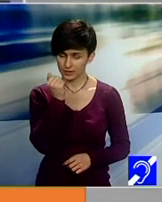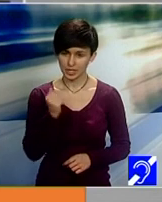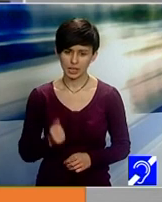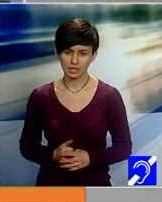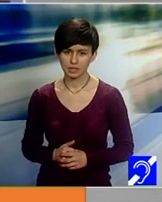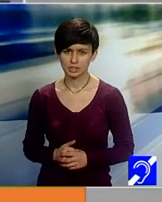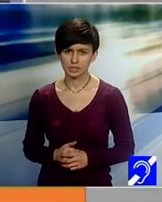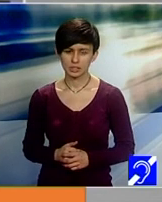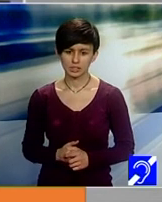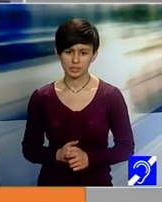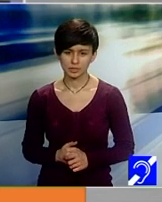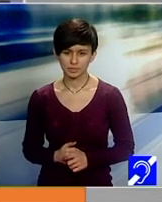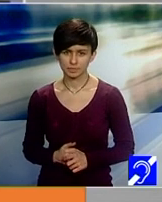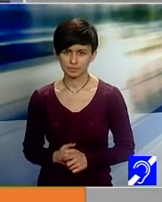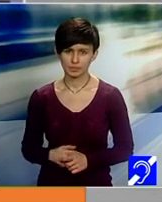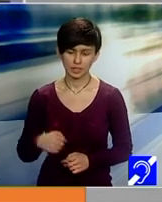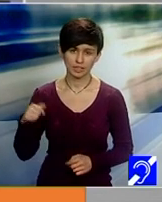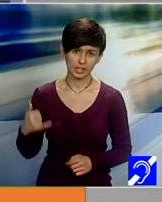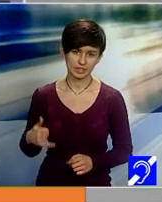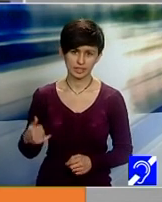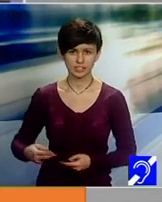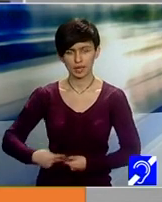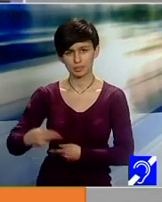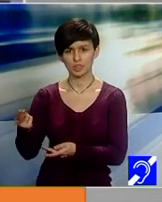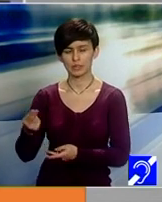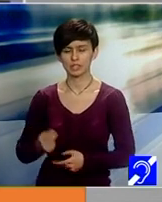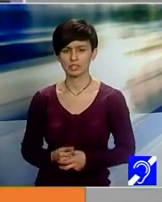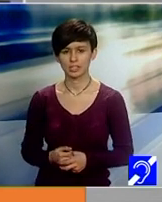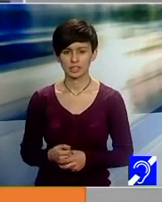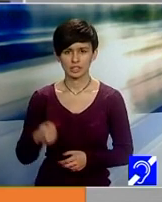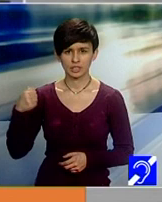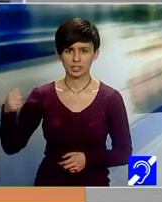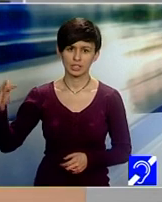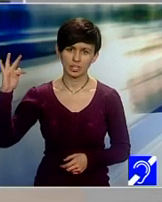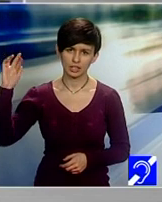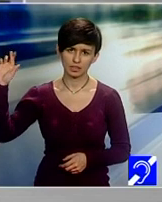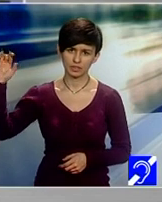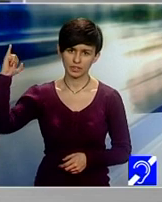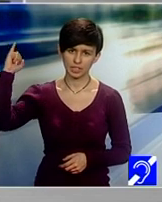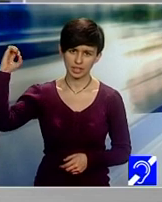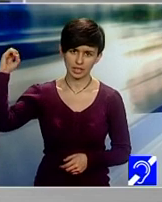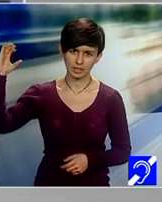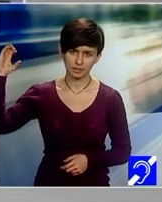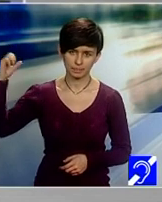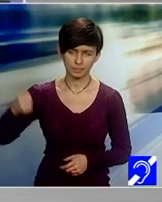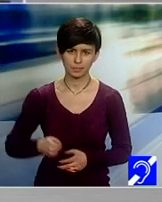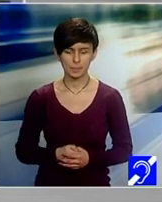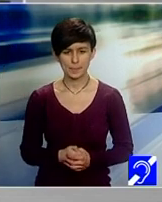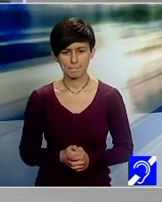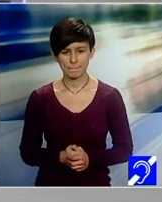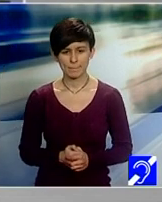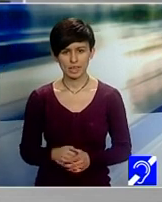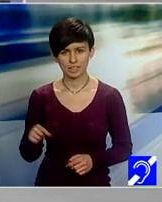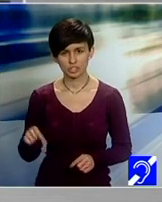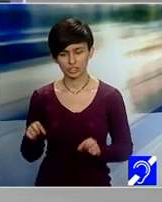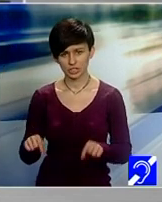Africa de Sud. Ce semințe oare? Semințe unei românce care e stabilită în Africa de Sud și care cultivă